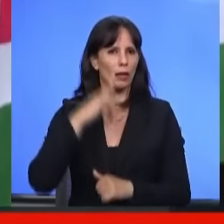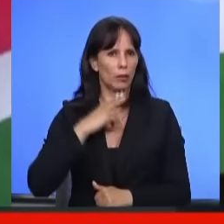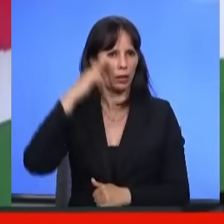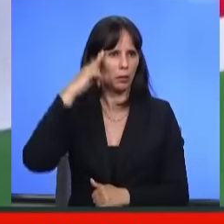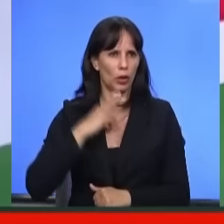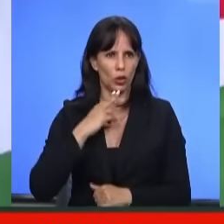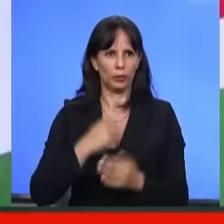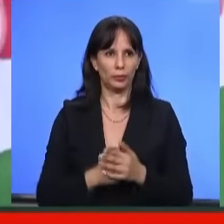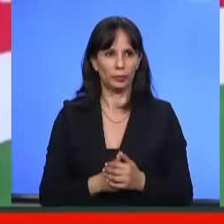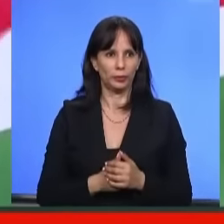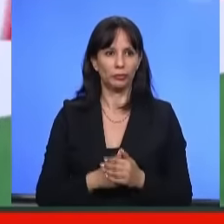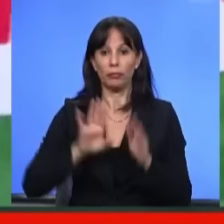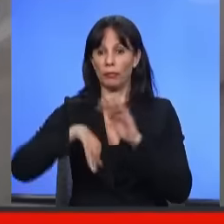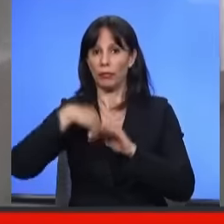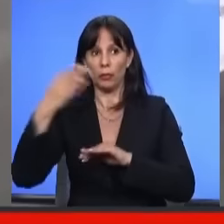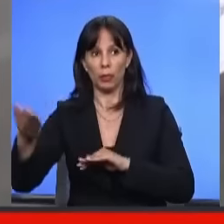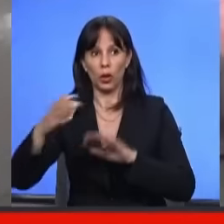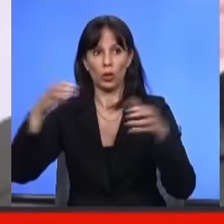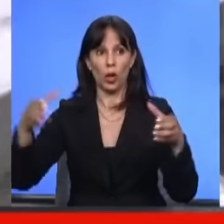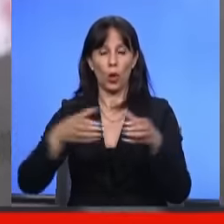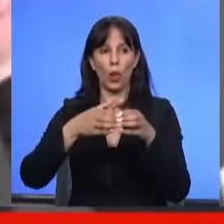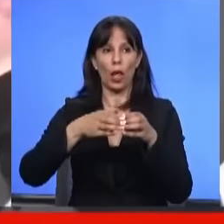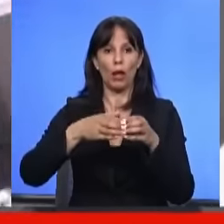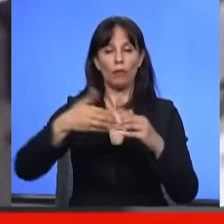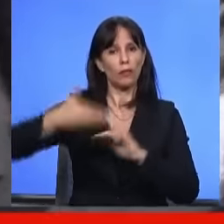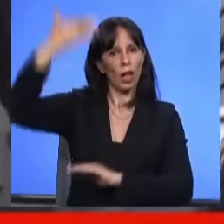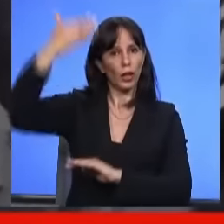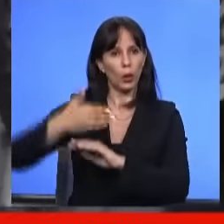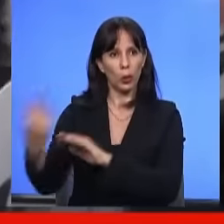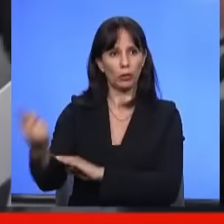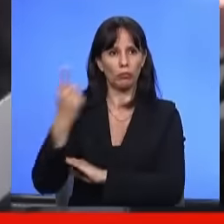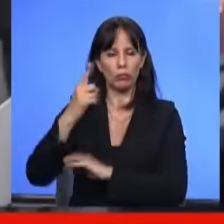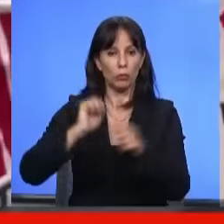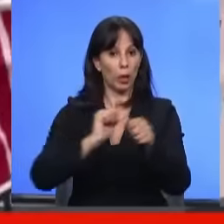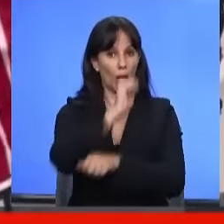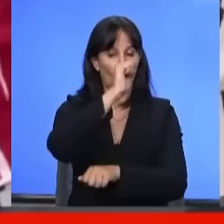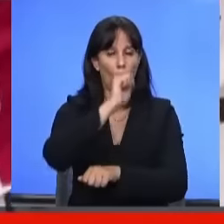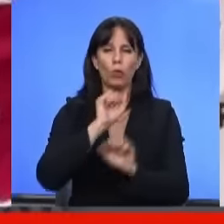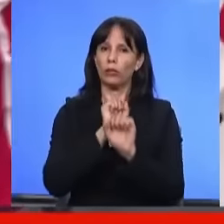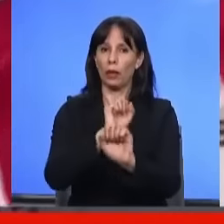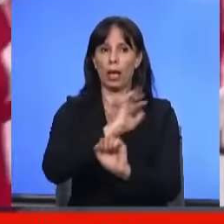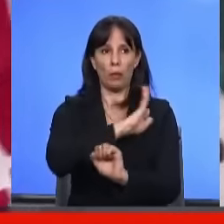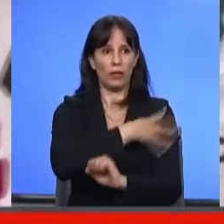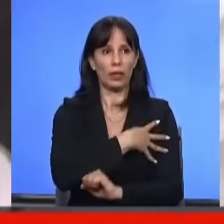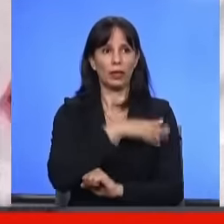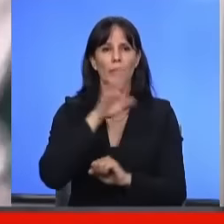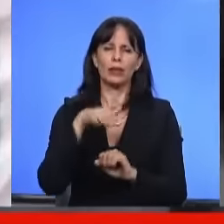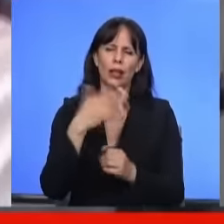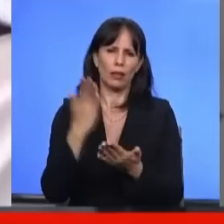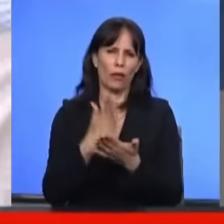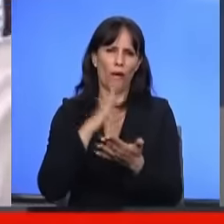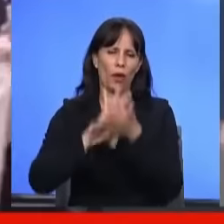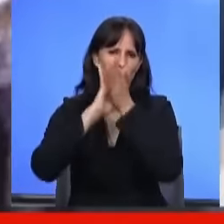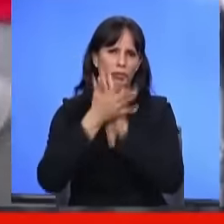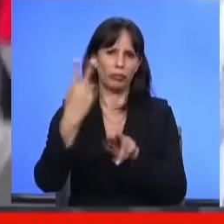on you! מחוץ לאולם ועל קירות המלון בו נערך האירוע מחאות פרו-פלסטיניות. זה גם כבר הפך לשגרה באירועים